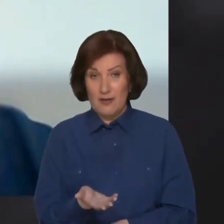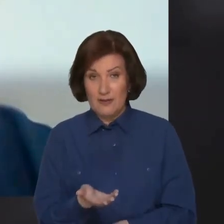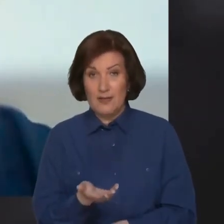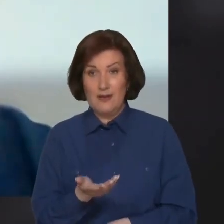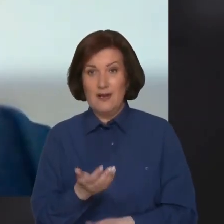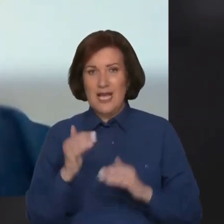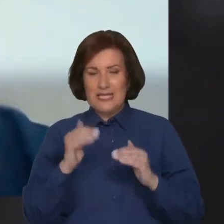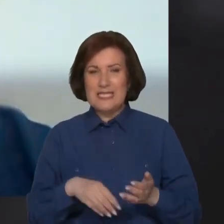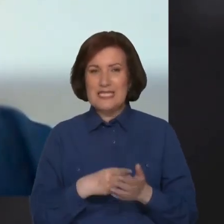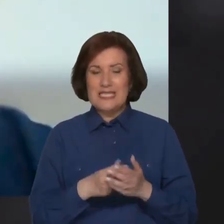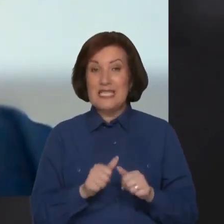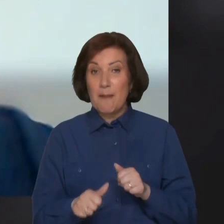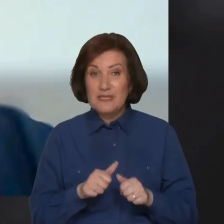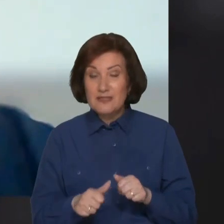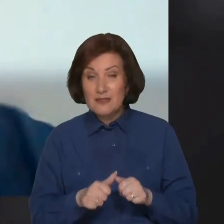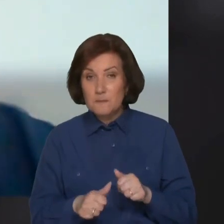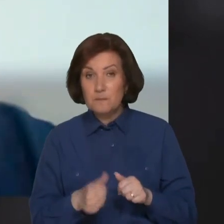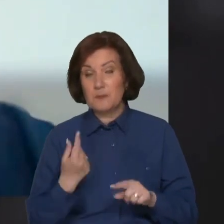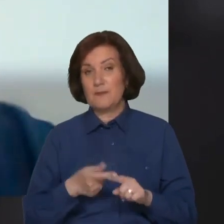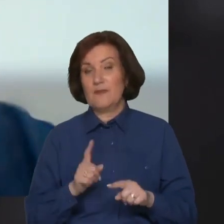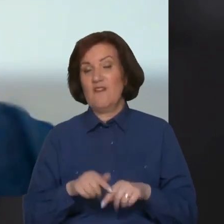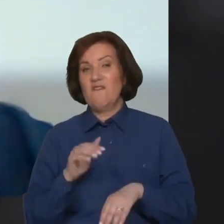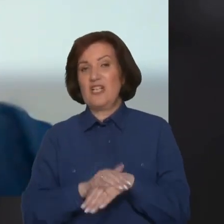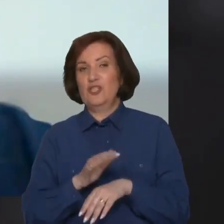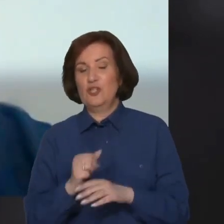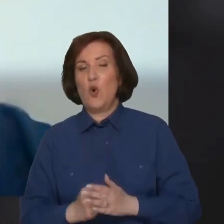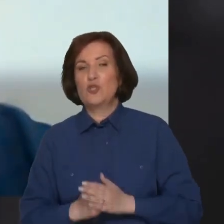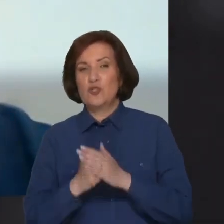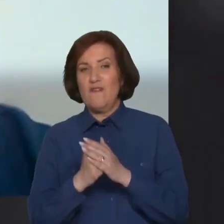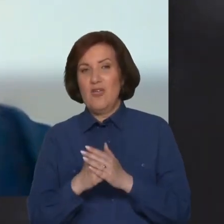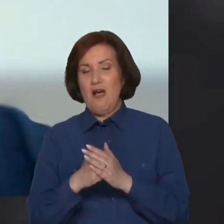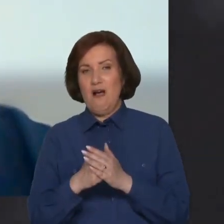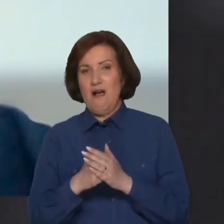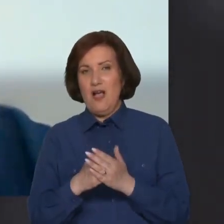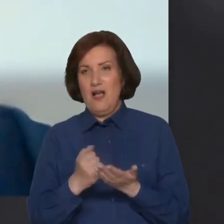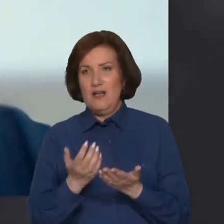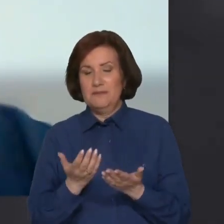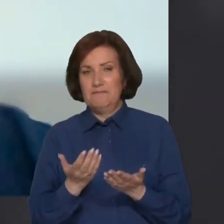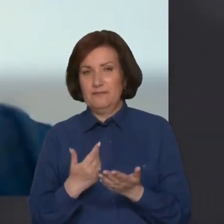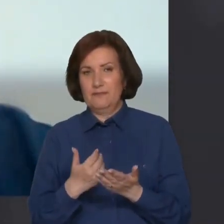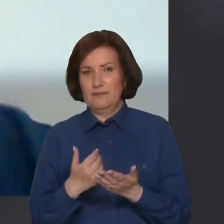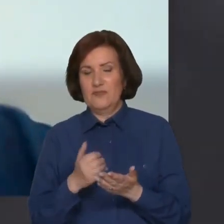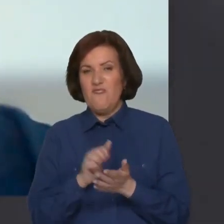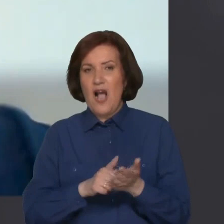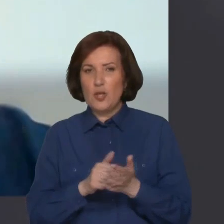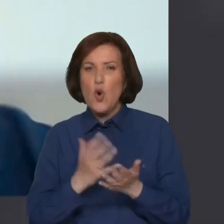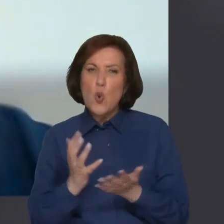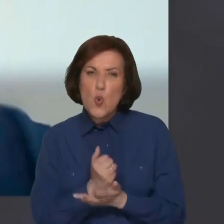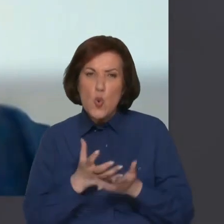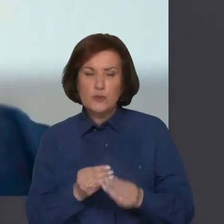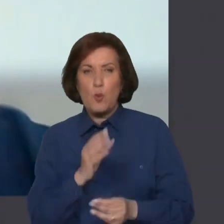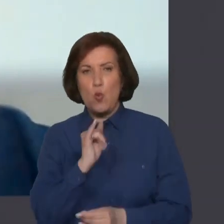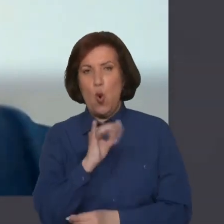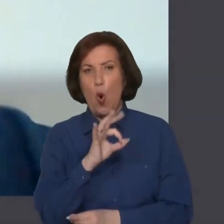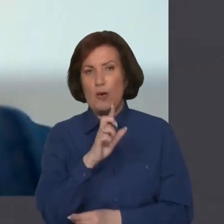Тобто низькі ціни на бензин – це фактично основна зброя або основний фактор успіху